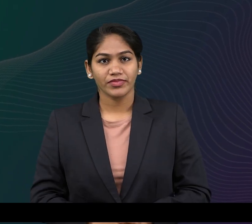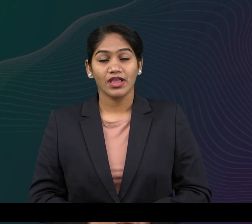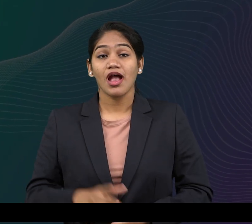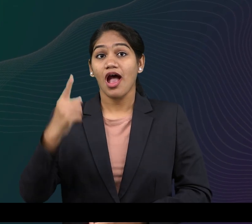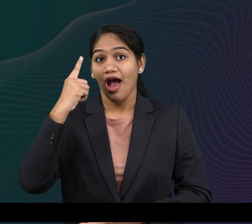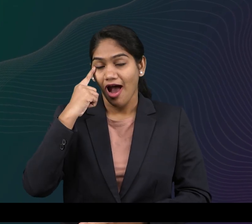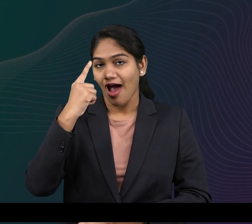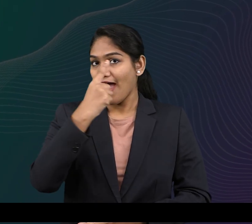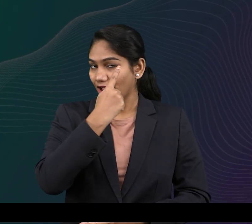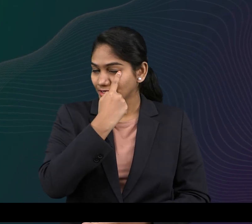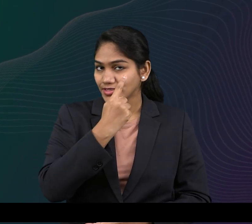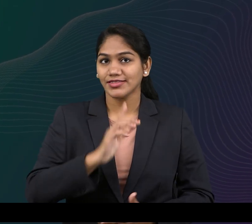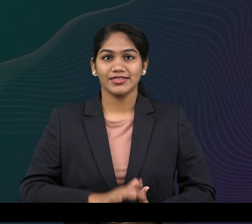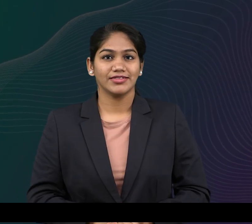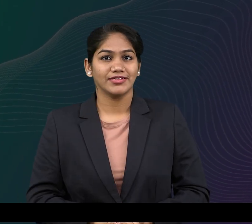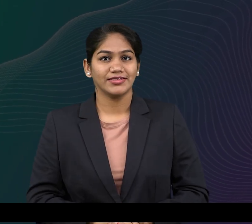आंखें,